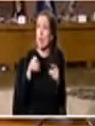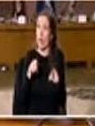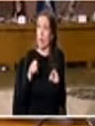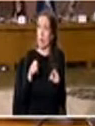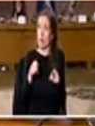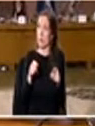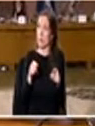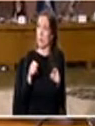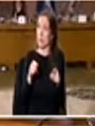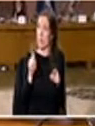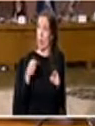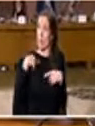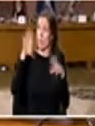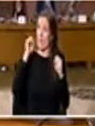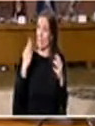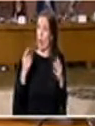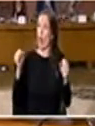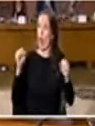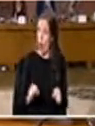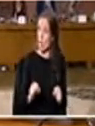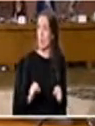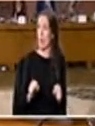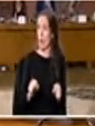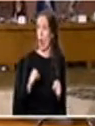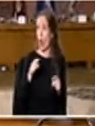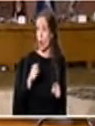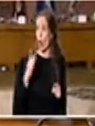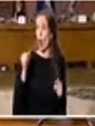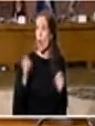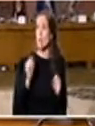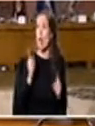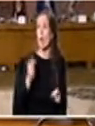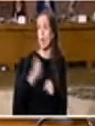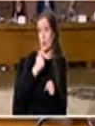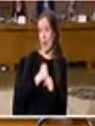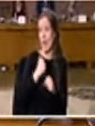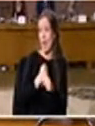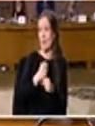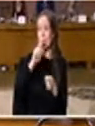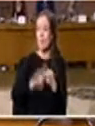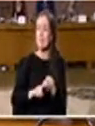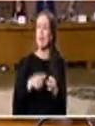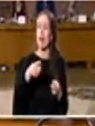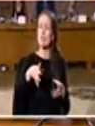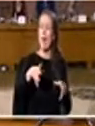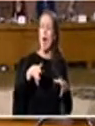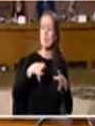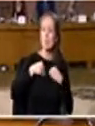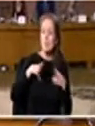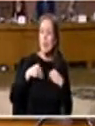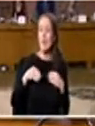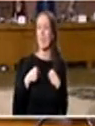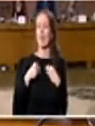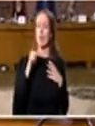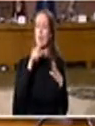koju moramo pristupiti, posebno kada je reč o prihvatanju ili zaživljavanju, ako